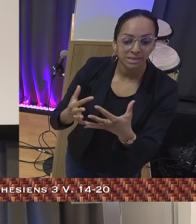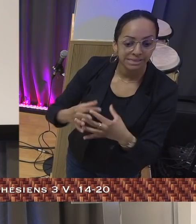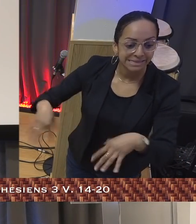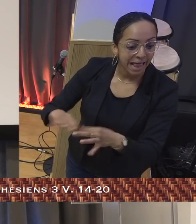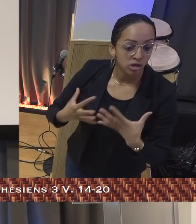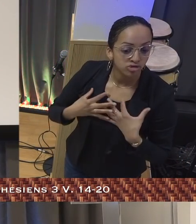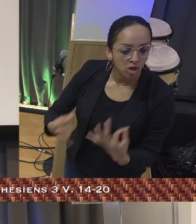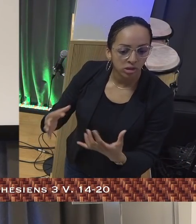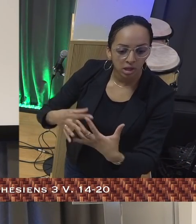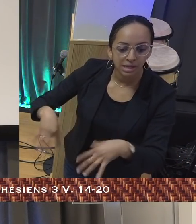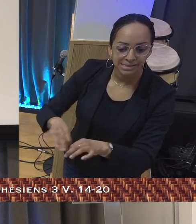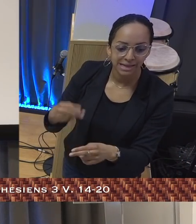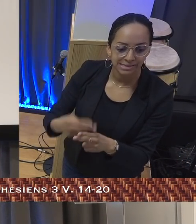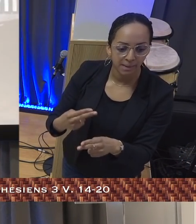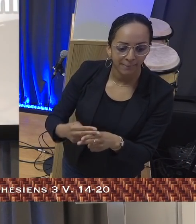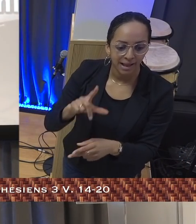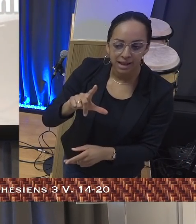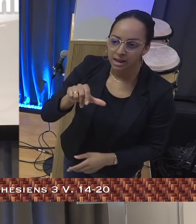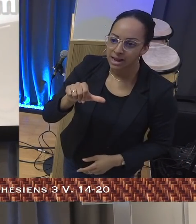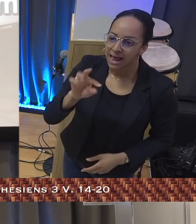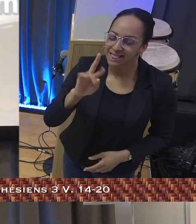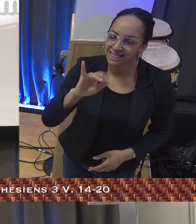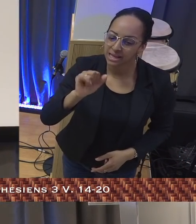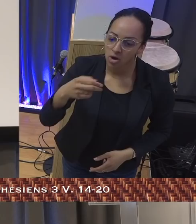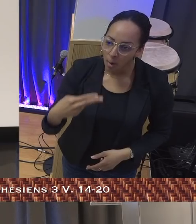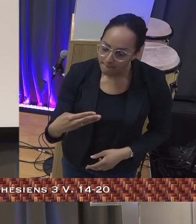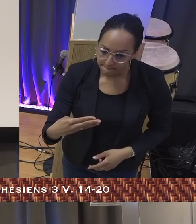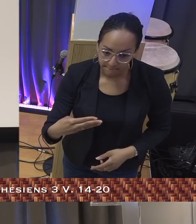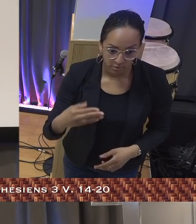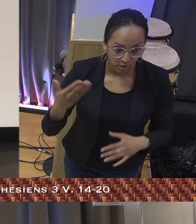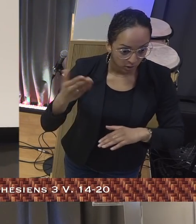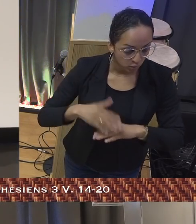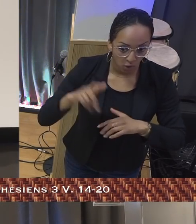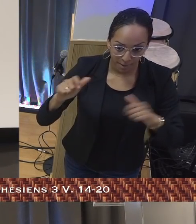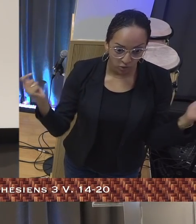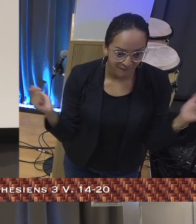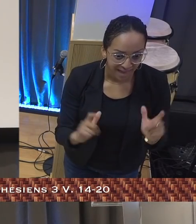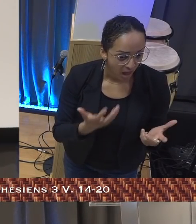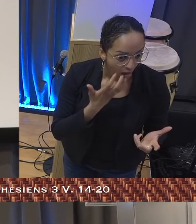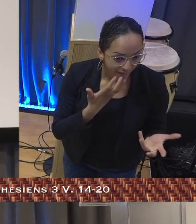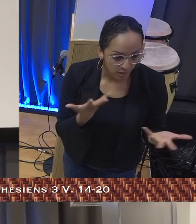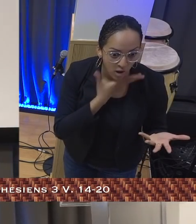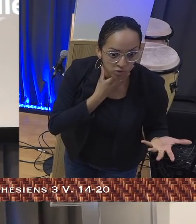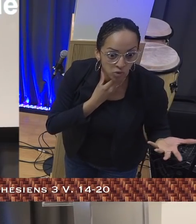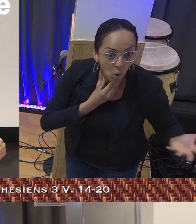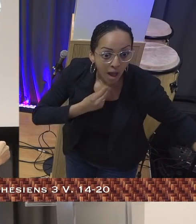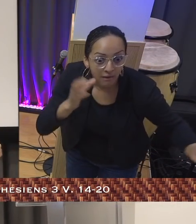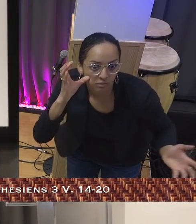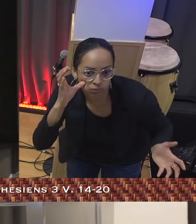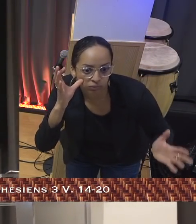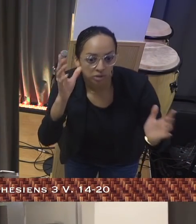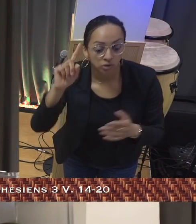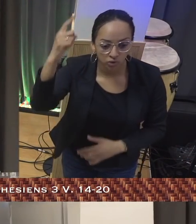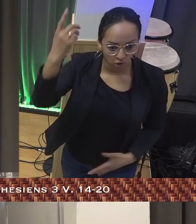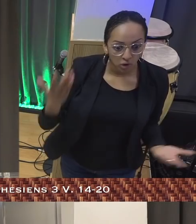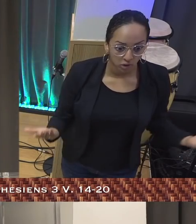de spectacle qui s'appelle l'Atrium, et on a vu des gens vraiment venir avec la faim et la soif d'entendre la parole de Dieu. J'aimerais